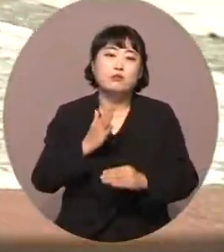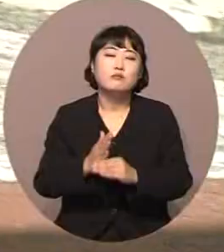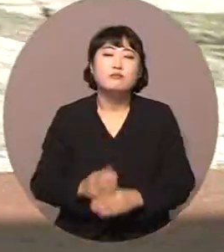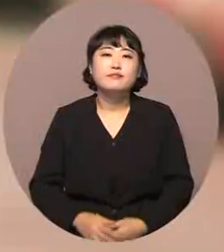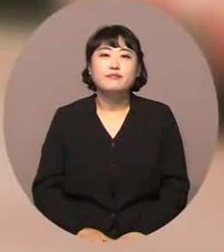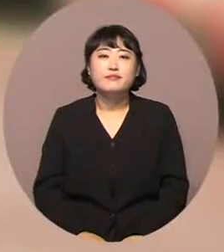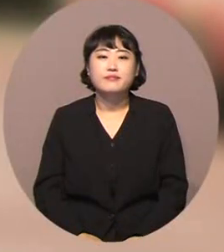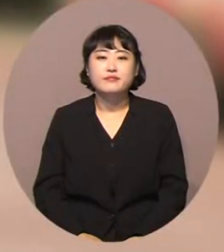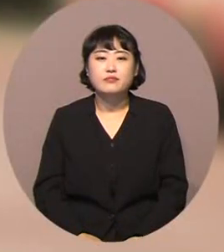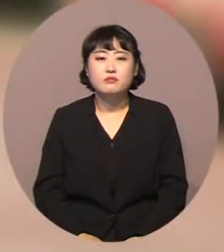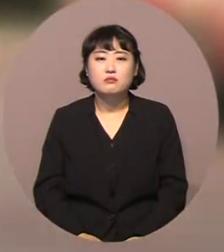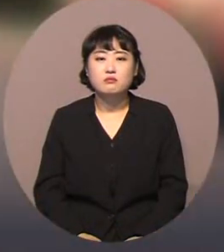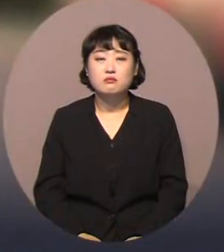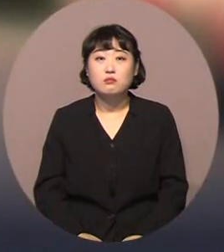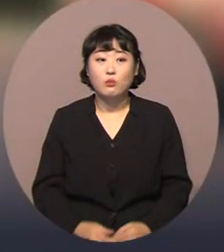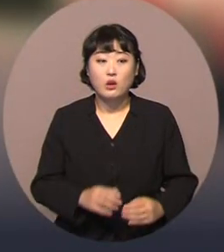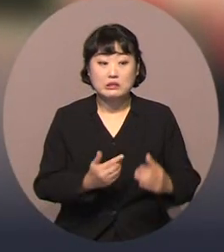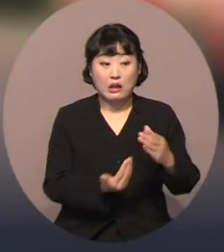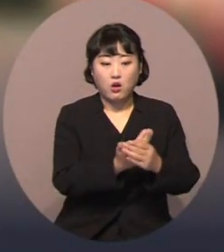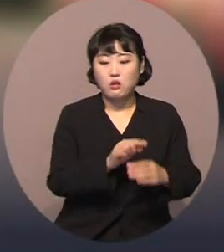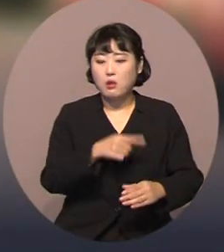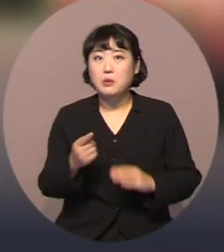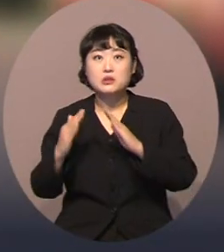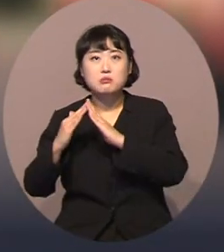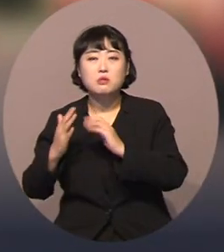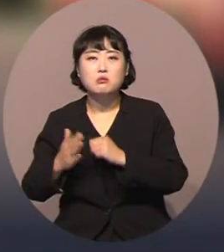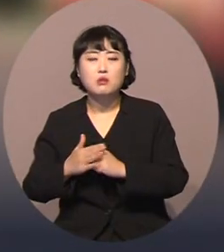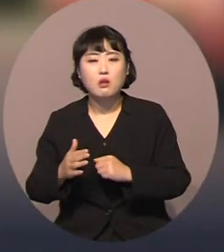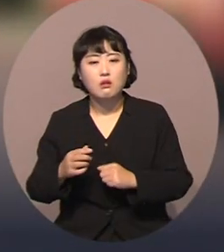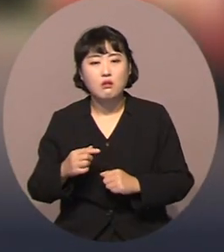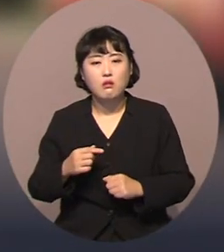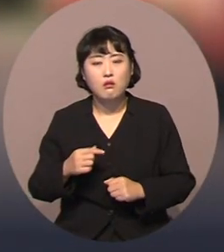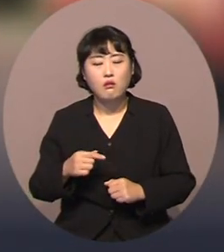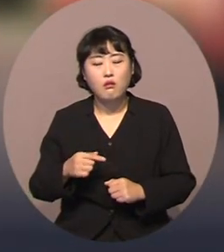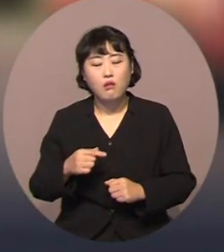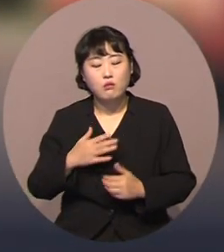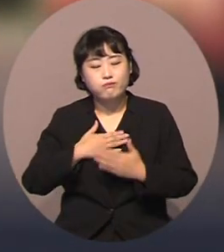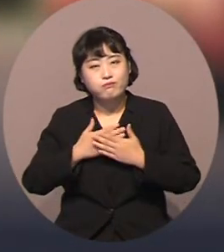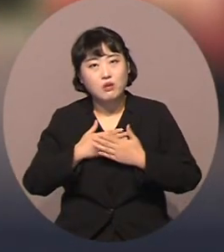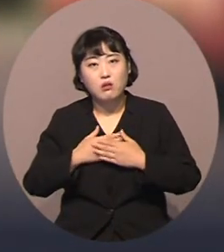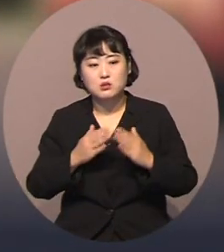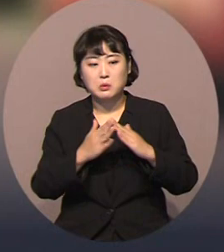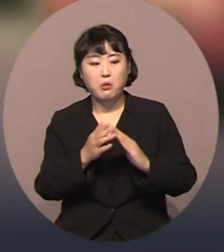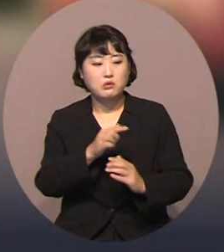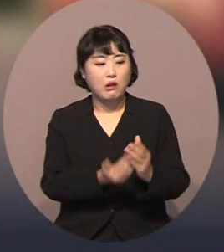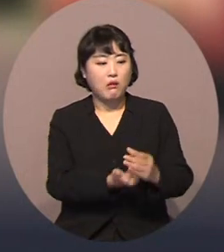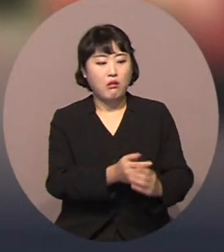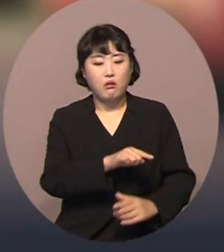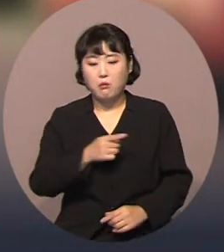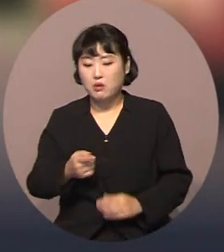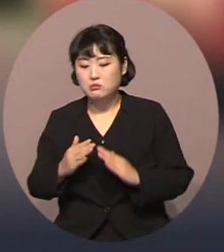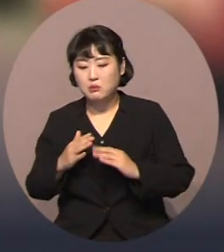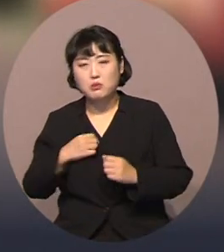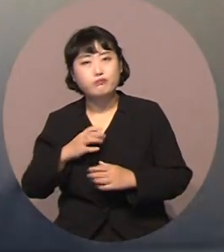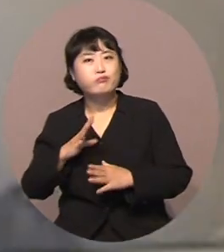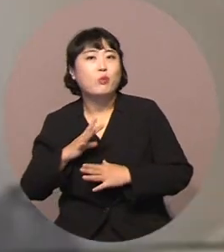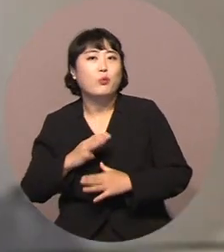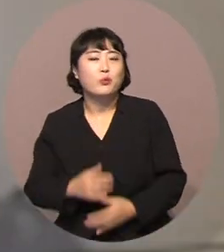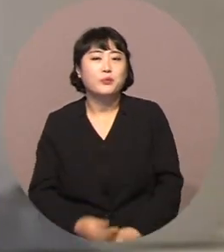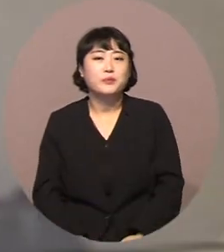있습니다 바로 건물이다 보니까 주변에서 이런 일 안 일어날 것 같았는데 바로 옆에 있었다니까 좀 무긴